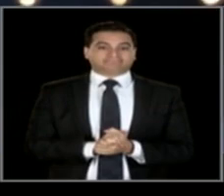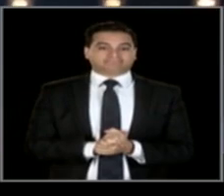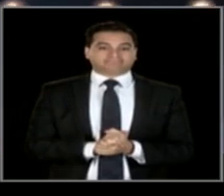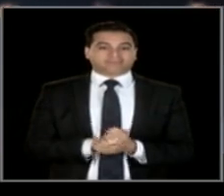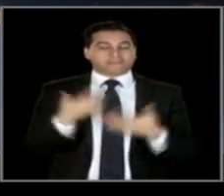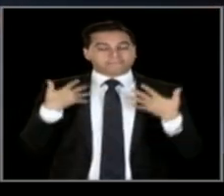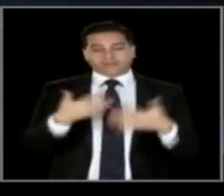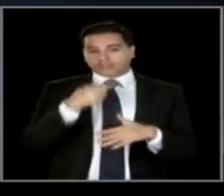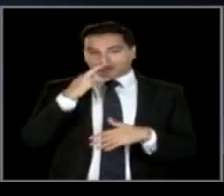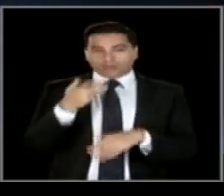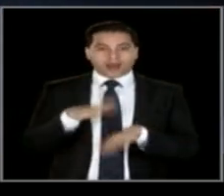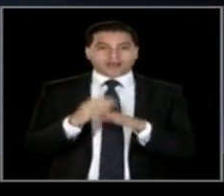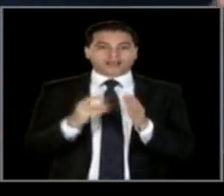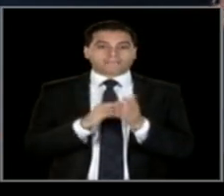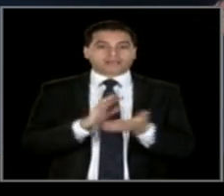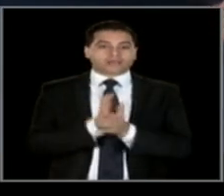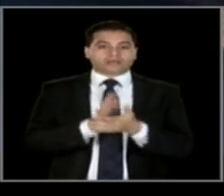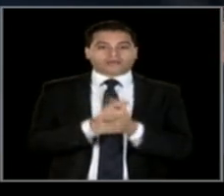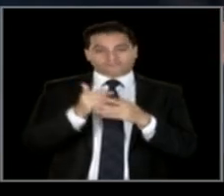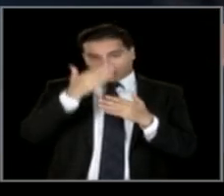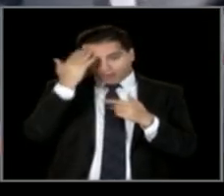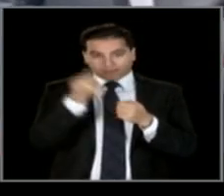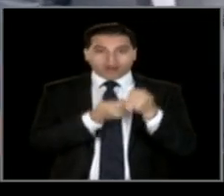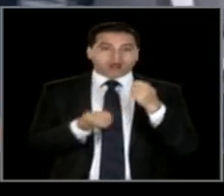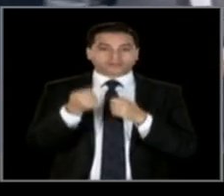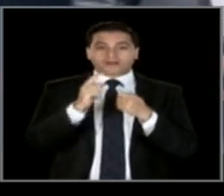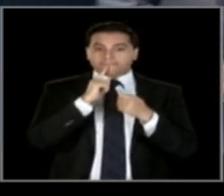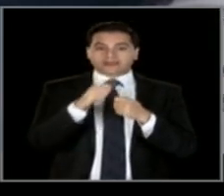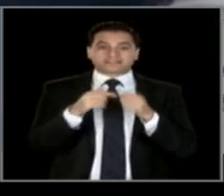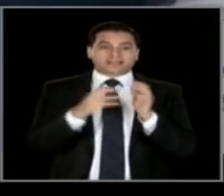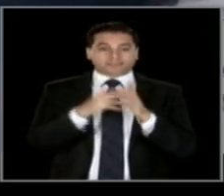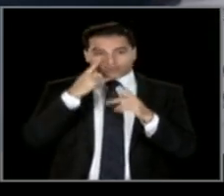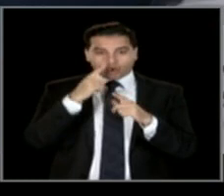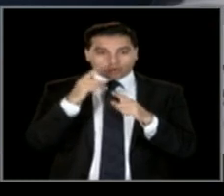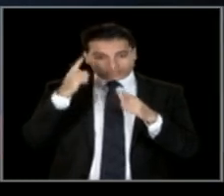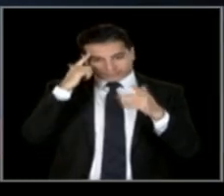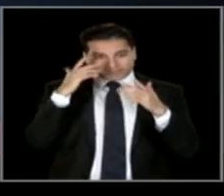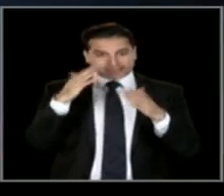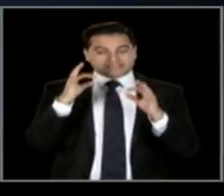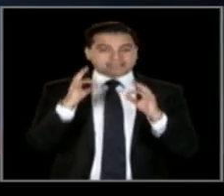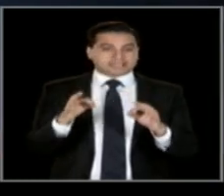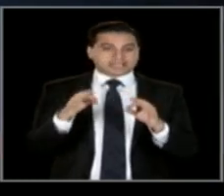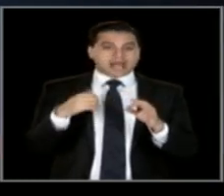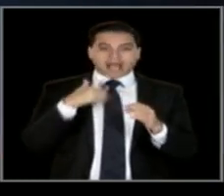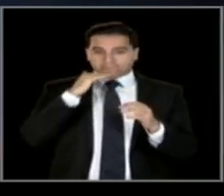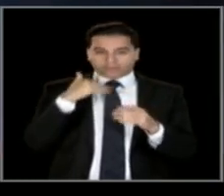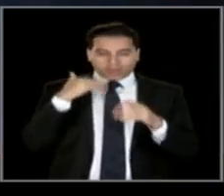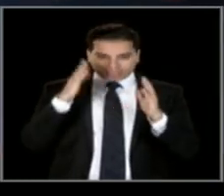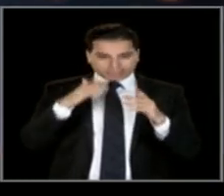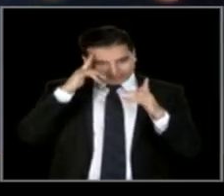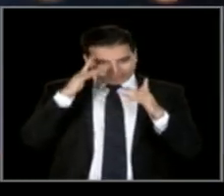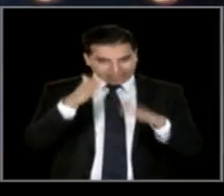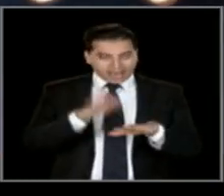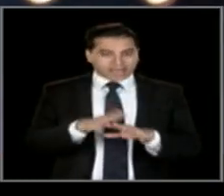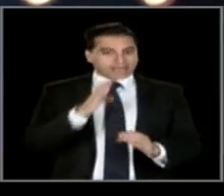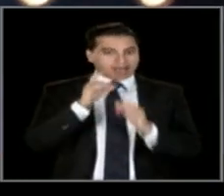ما نقدرش ننكر إن جامعة طنطا عندها خبرة أكتر، ولكن جامعة حورس مركزين. الحمد لله قدرت أجاوب 7 إجابات صحيحة في تحت